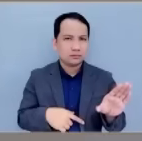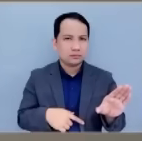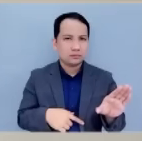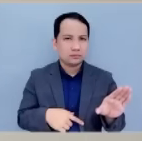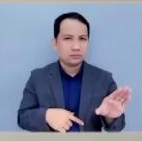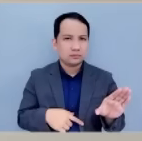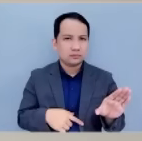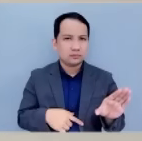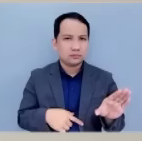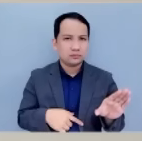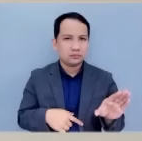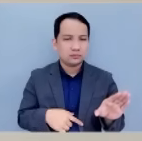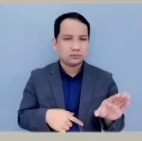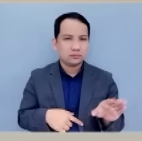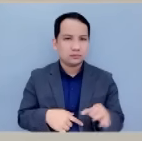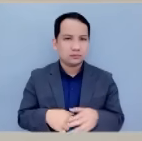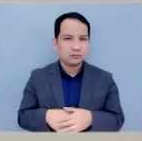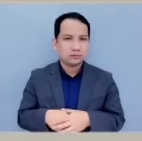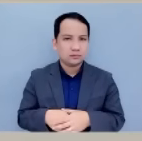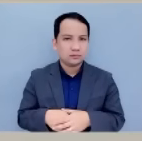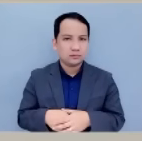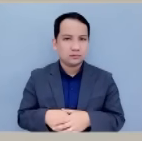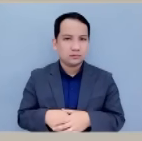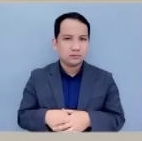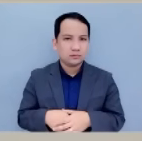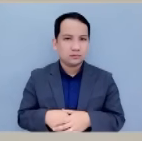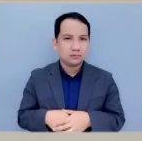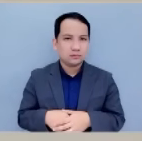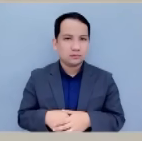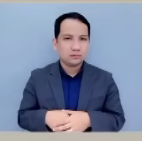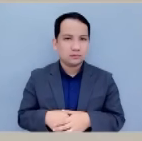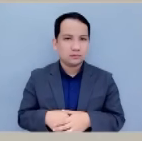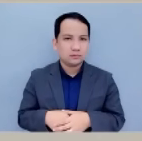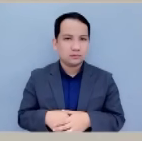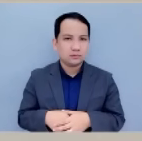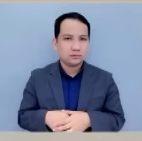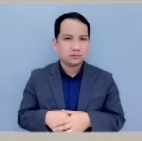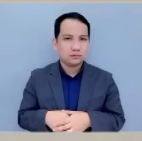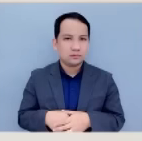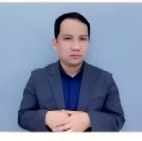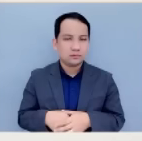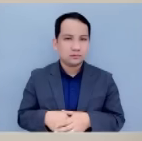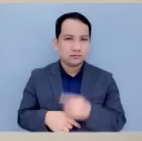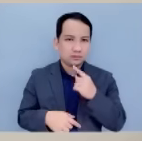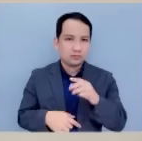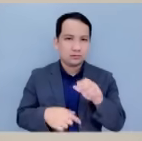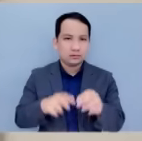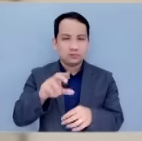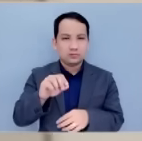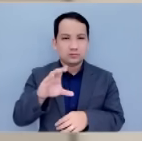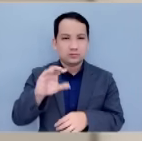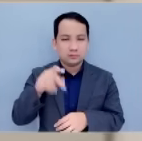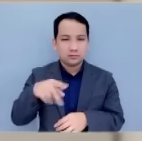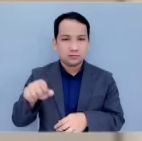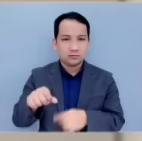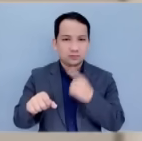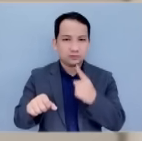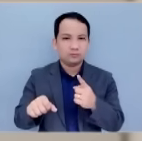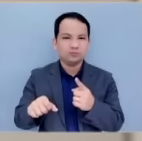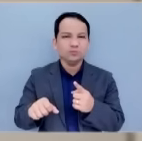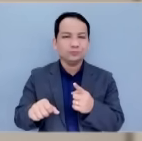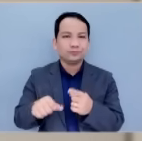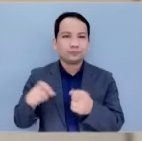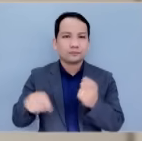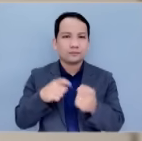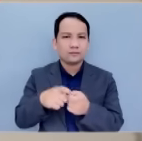Ma'am, ano daw po pinapasay ni SP? Ano yata? No po. Ano specific? So, ano yung nakalagay? Ano specific? Hindi